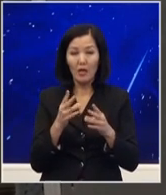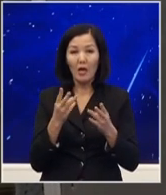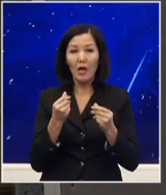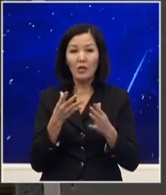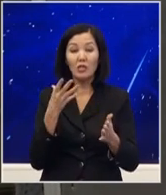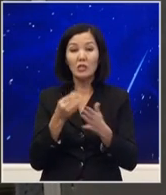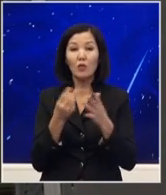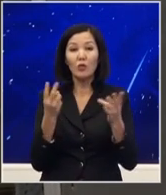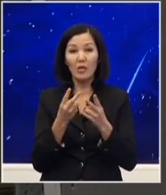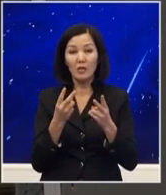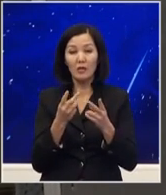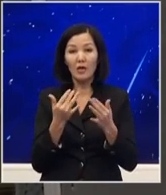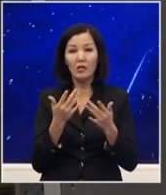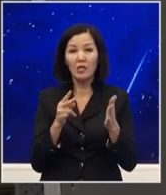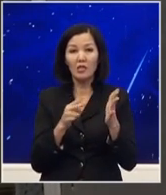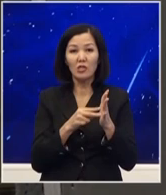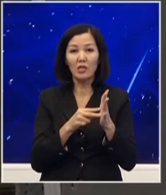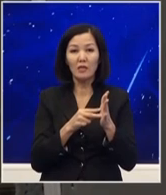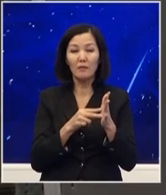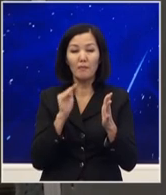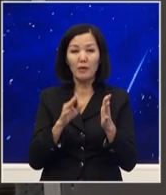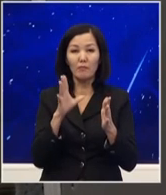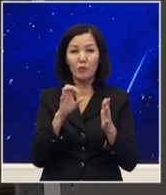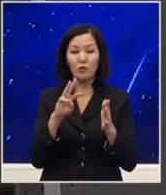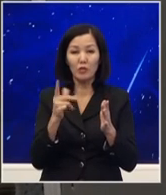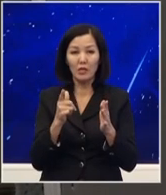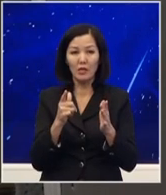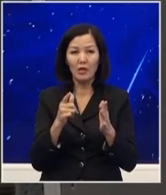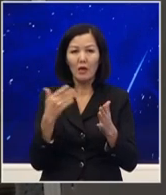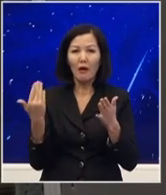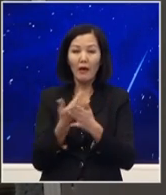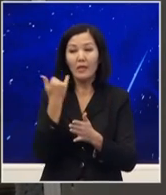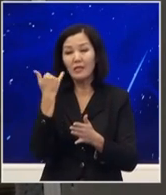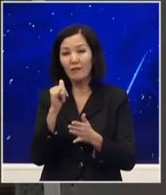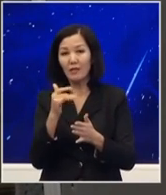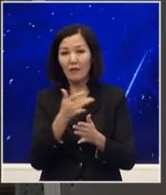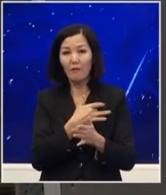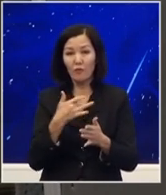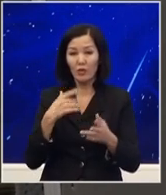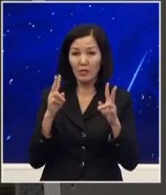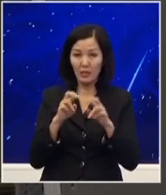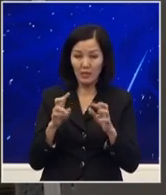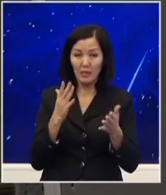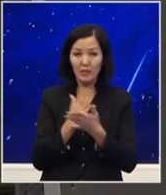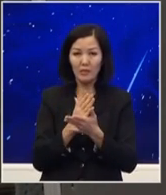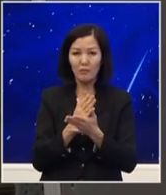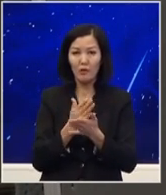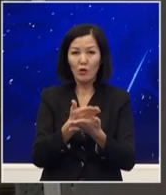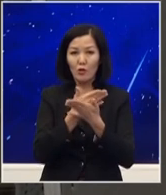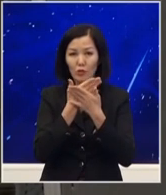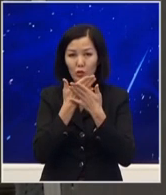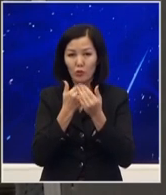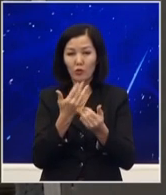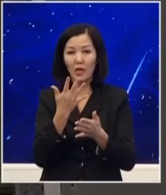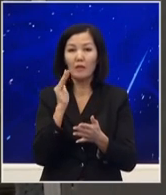салу керексіз. Қанша ақша деп едім, 7500 теңге деді. Қайта звондайды, флюорография өттіңіз ба? Флюорография жоқ деп едім, тағы